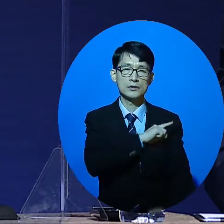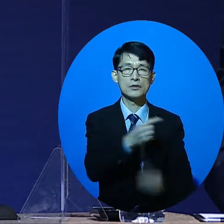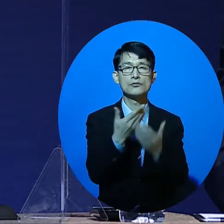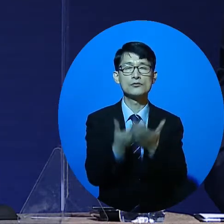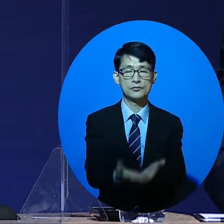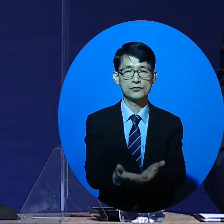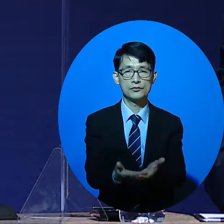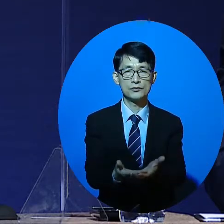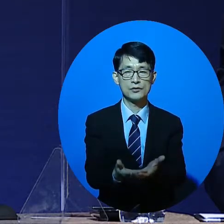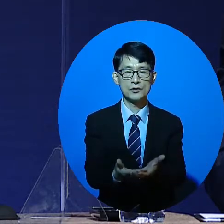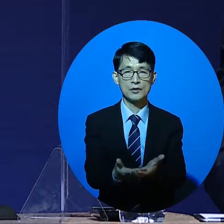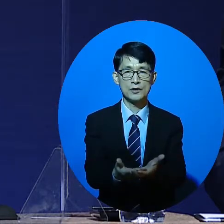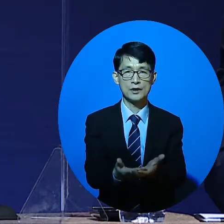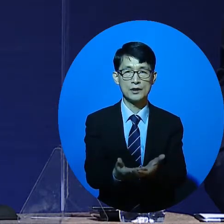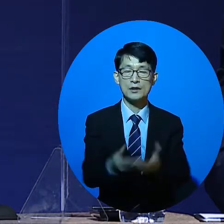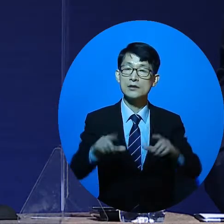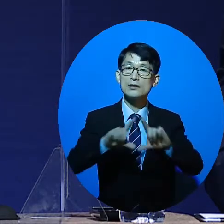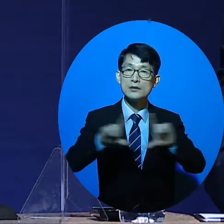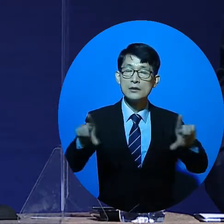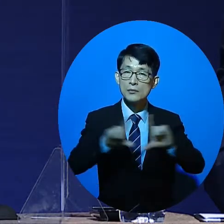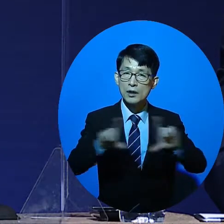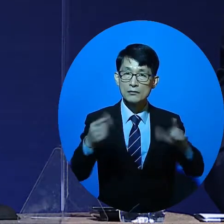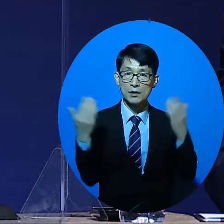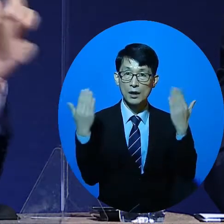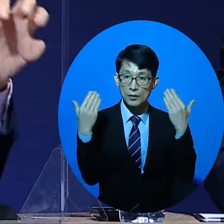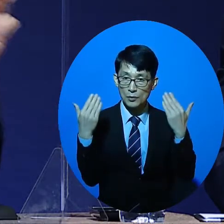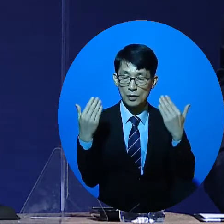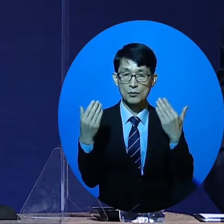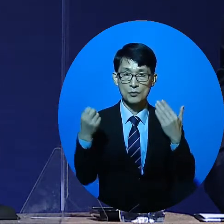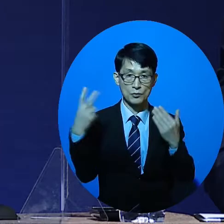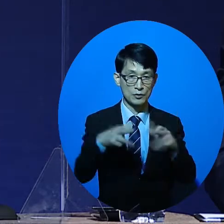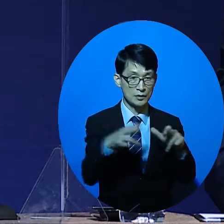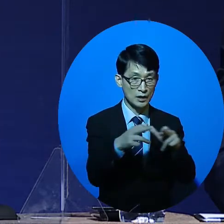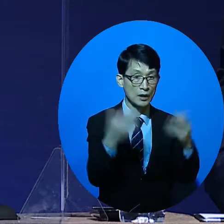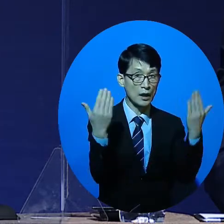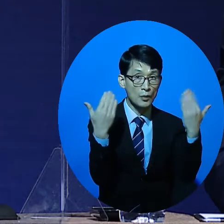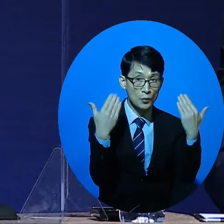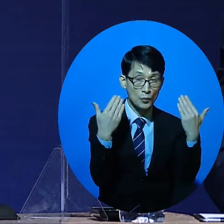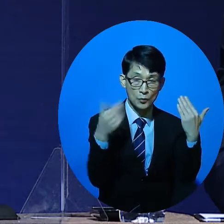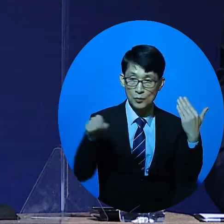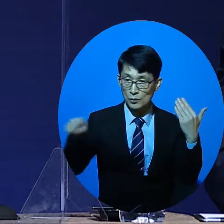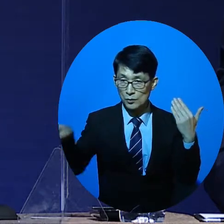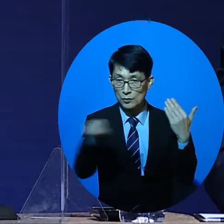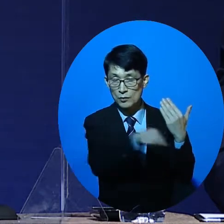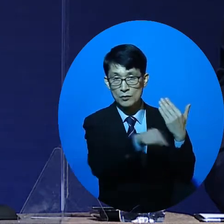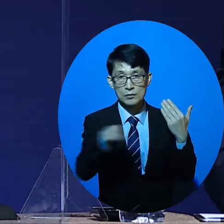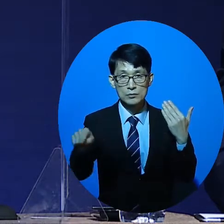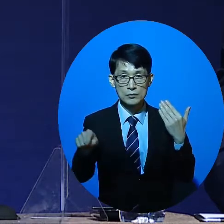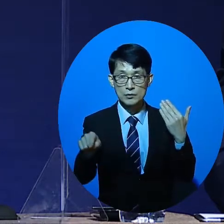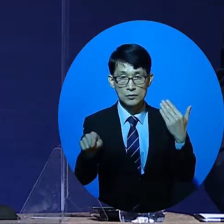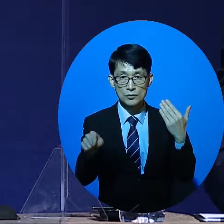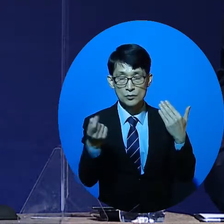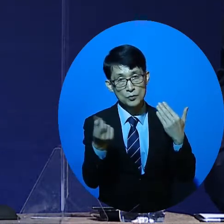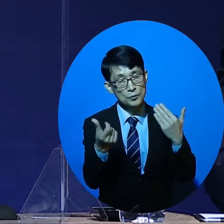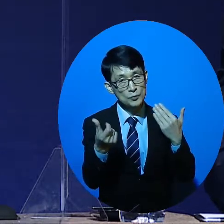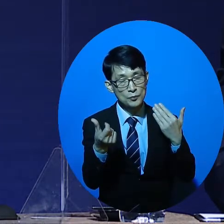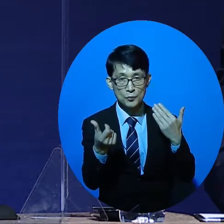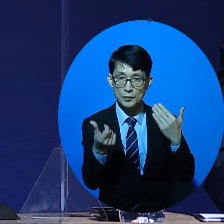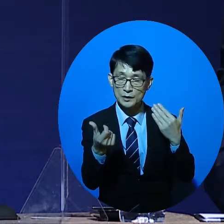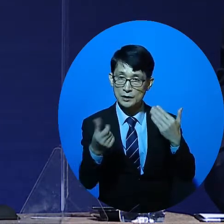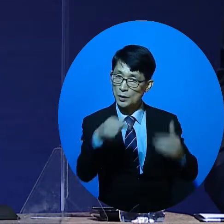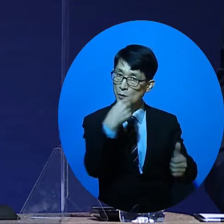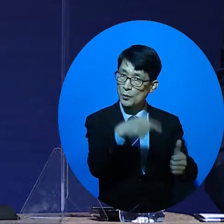알다시피 일반적인 학교하고 장애인 학교하고는 약간 이제 조금 뭐